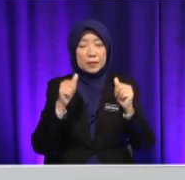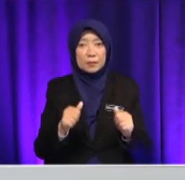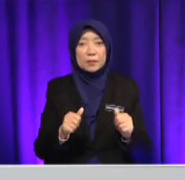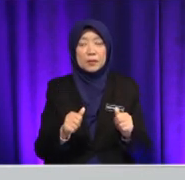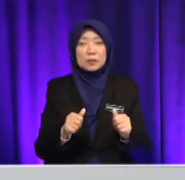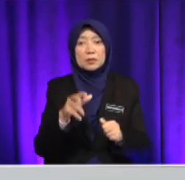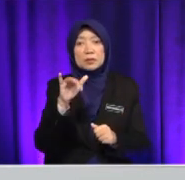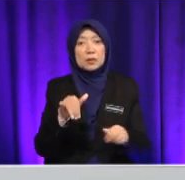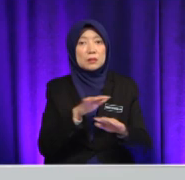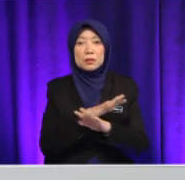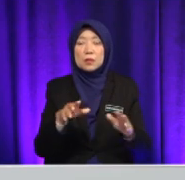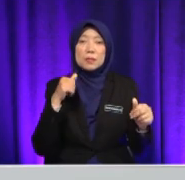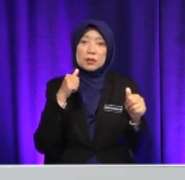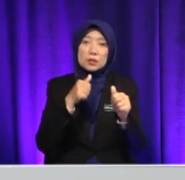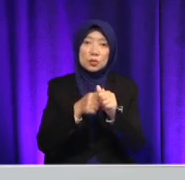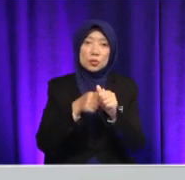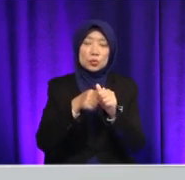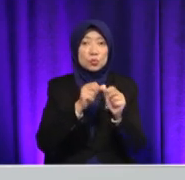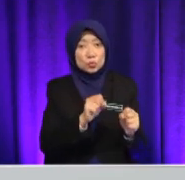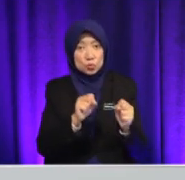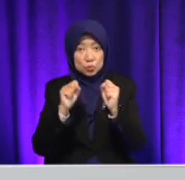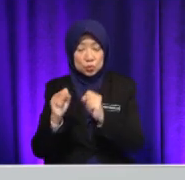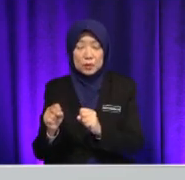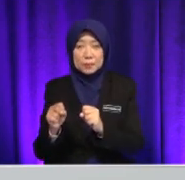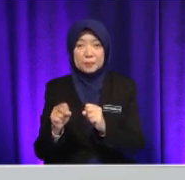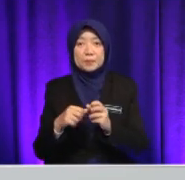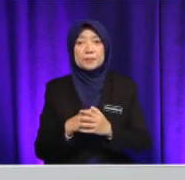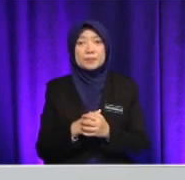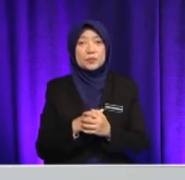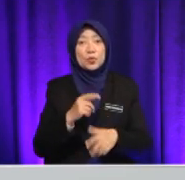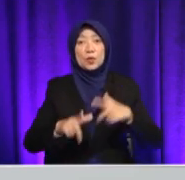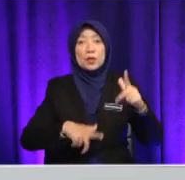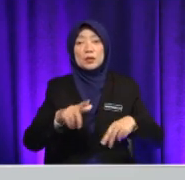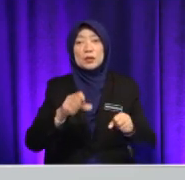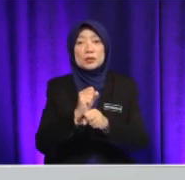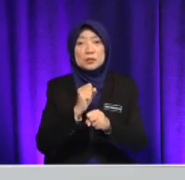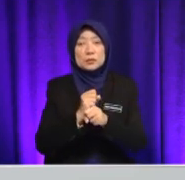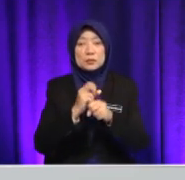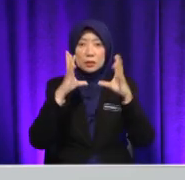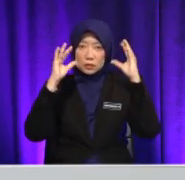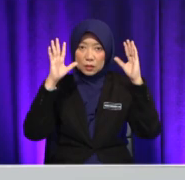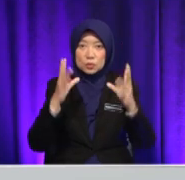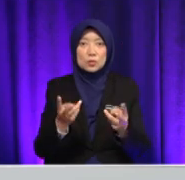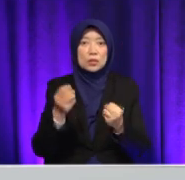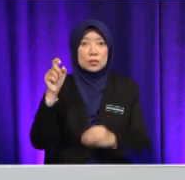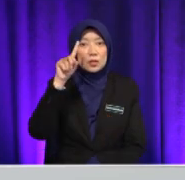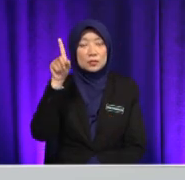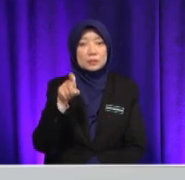tidak mengikuti urutan langkah kerja oke dekat sini cek gunanya